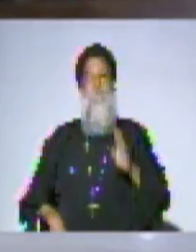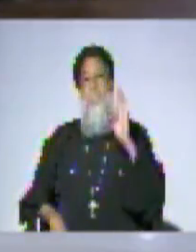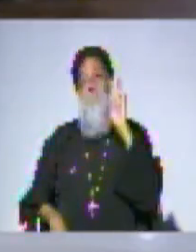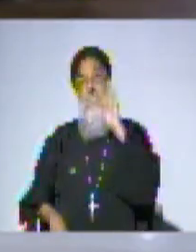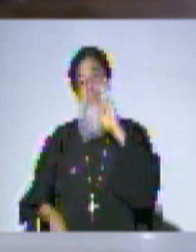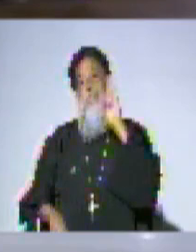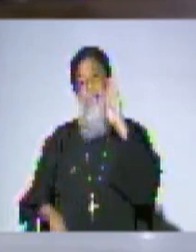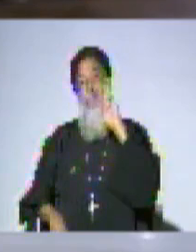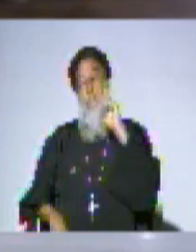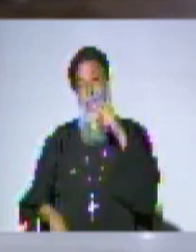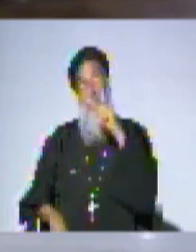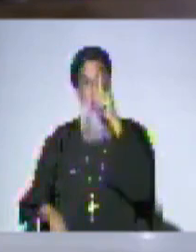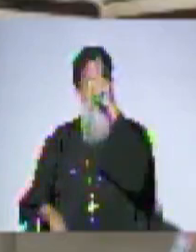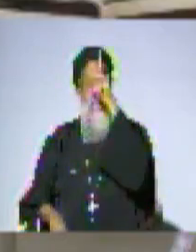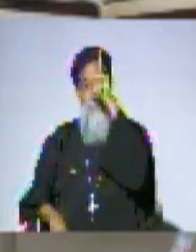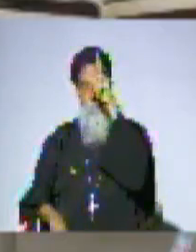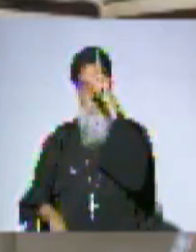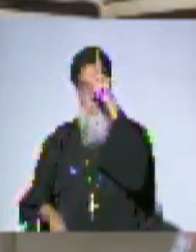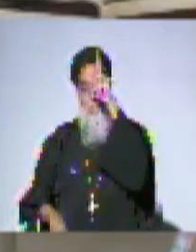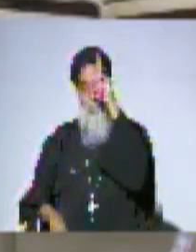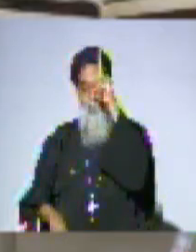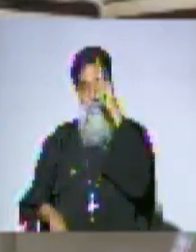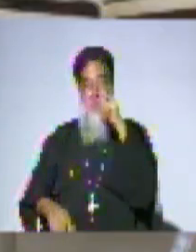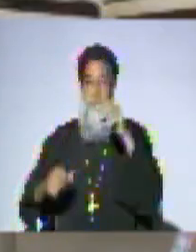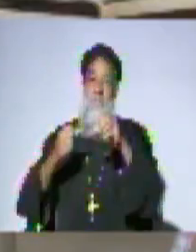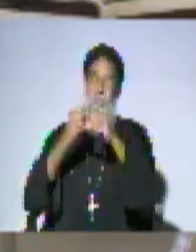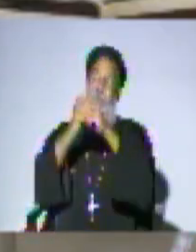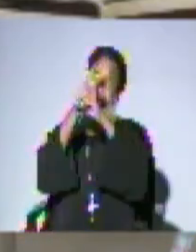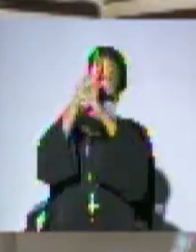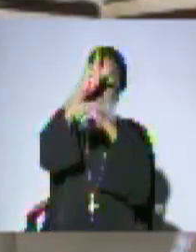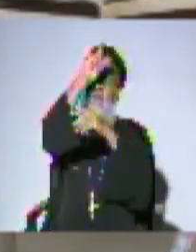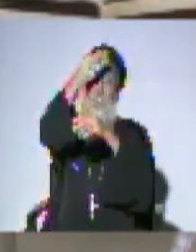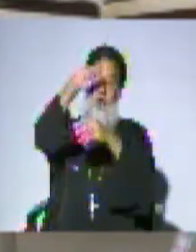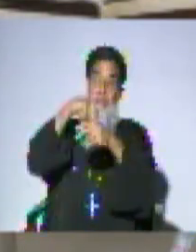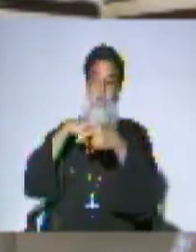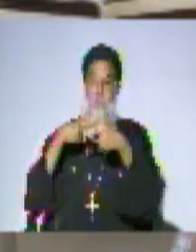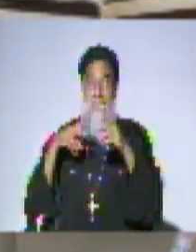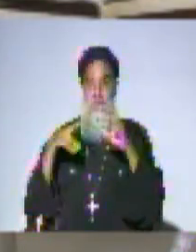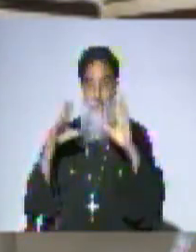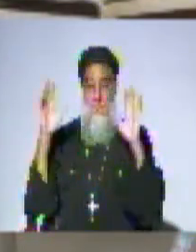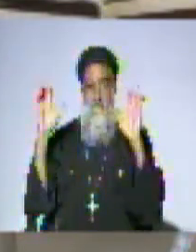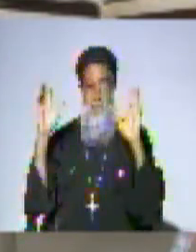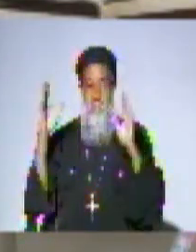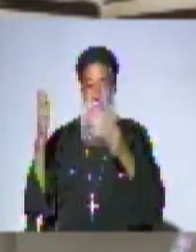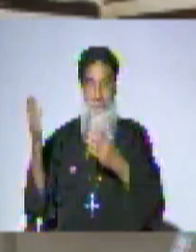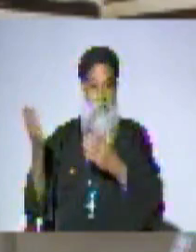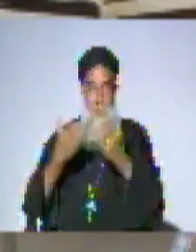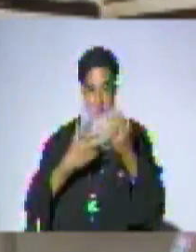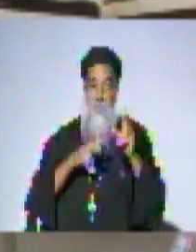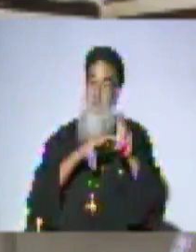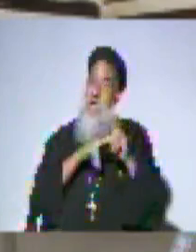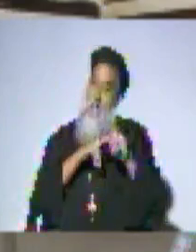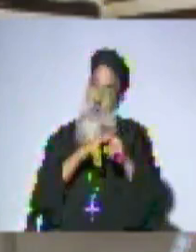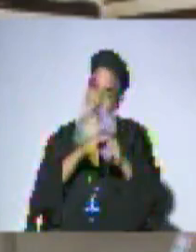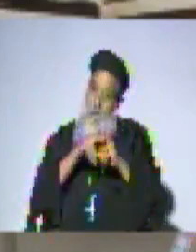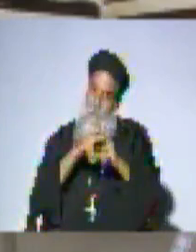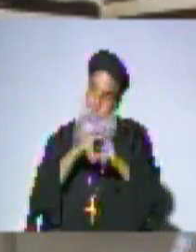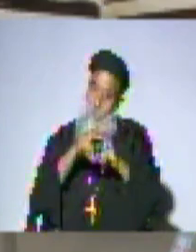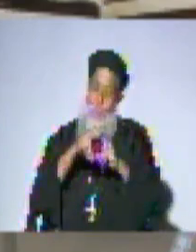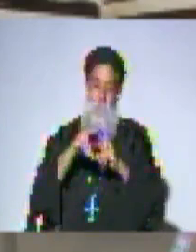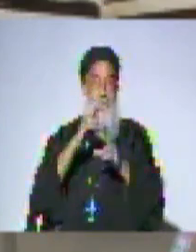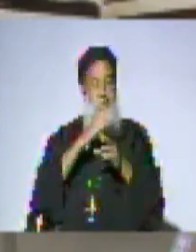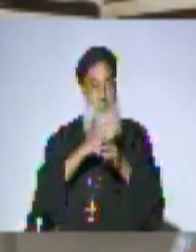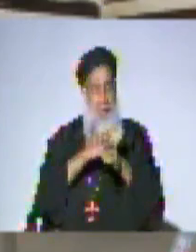إن ربنا هو المتصرف في خليقته. طبعا بيسمح بآلام، بيسمح